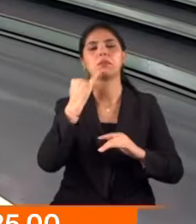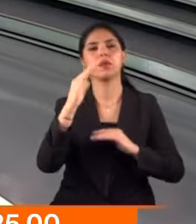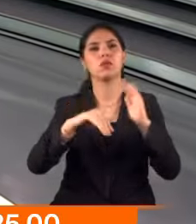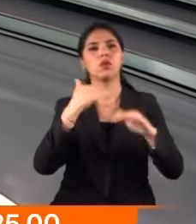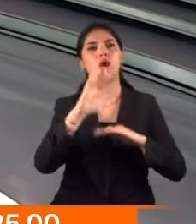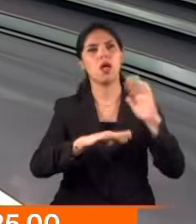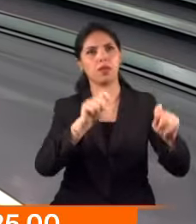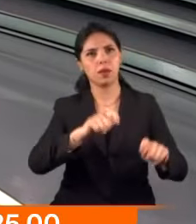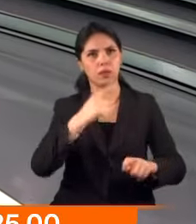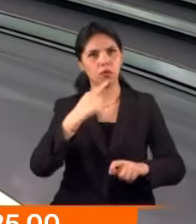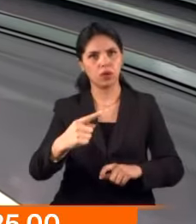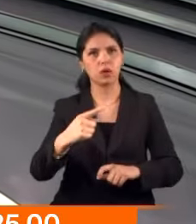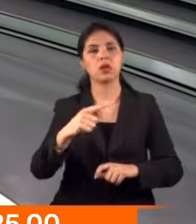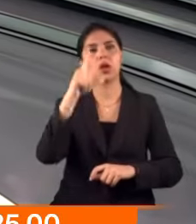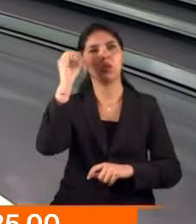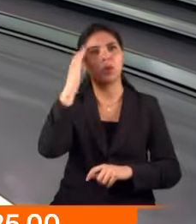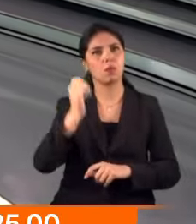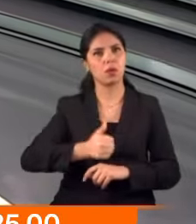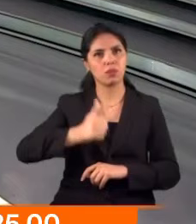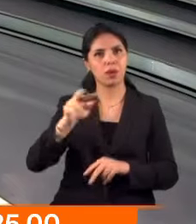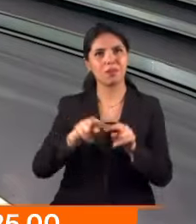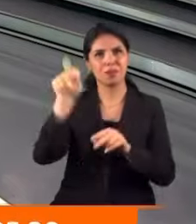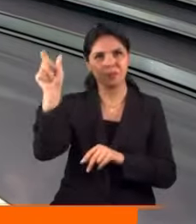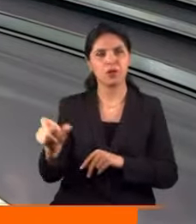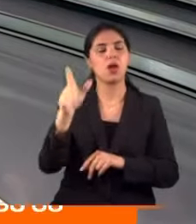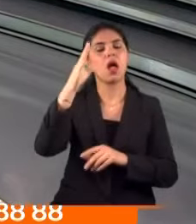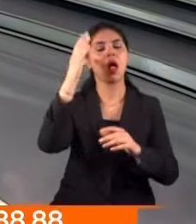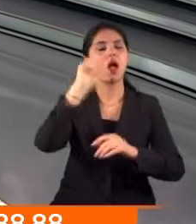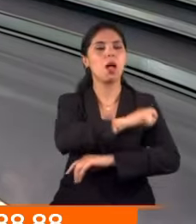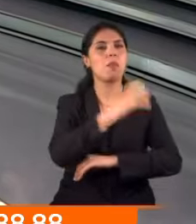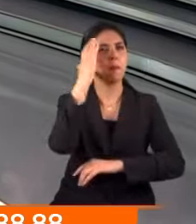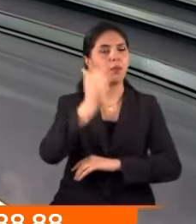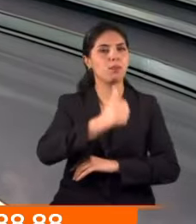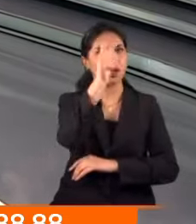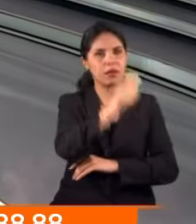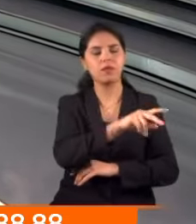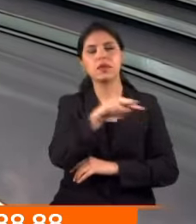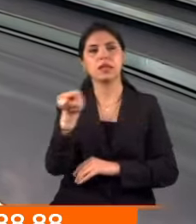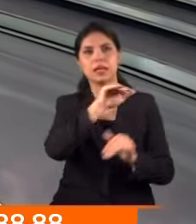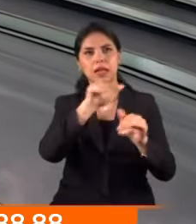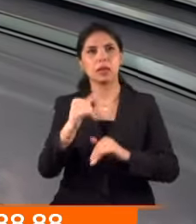Cumhurbaşkanı Steinmeier ve Yunan Başbakan Mitsotakis'in ziyaretleri için de konuştu. ATV Haber başladı.